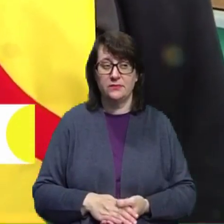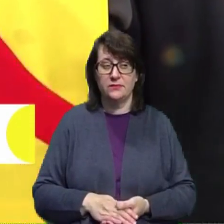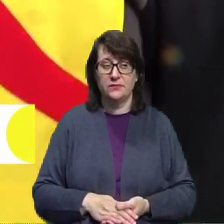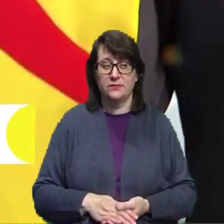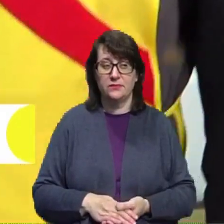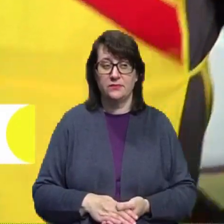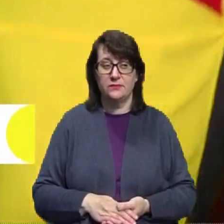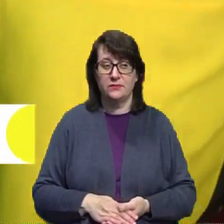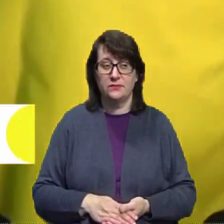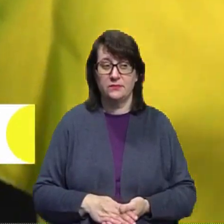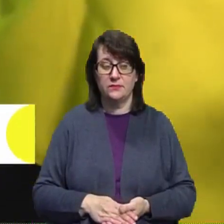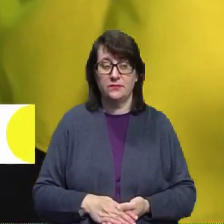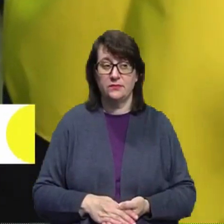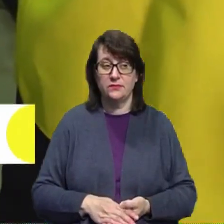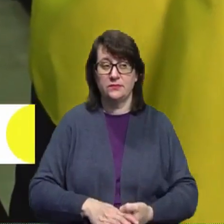Так.